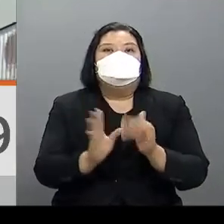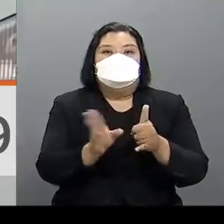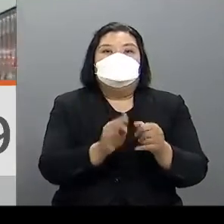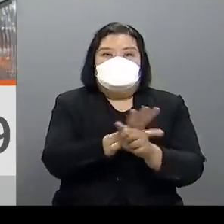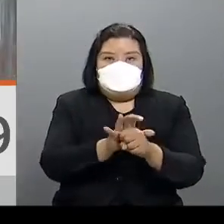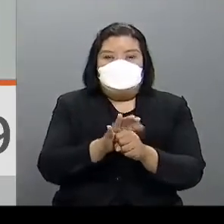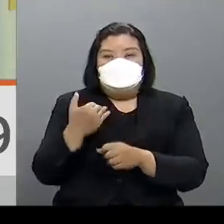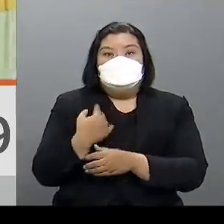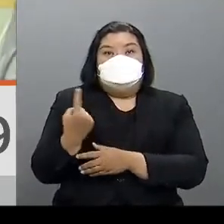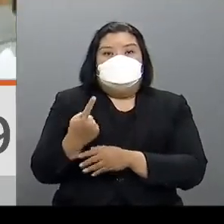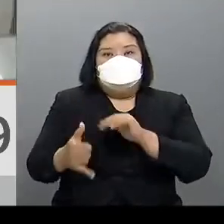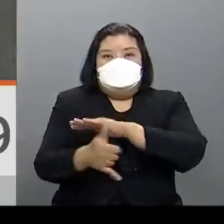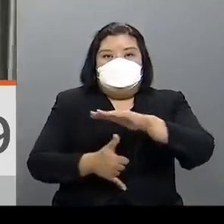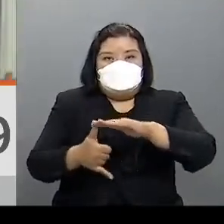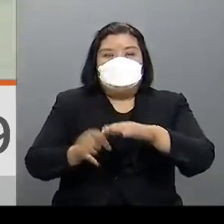14วัน